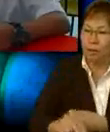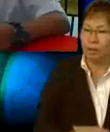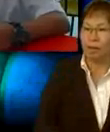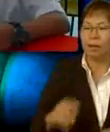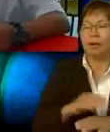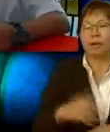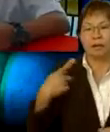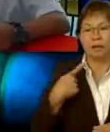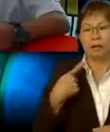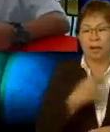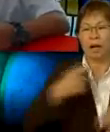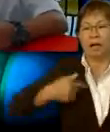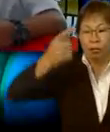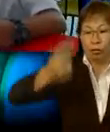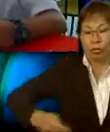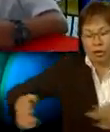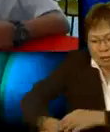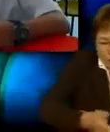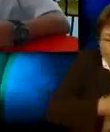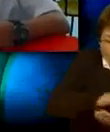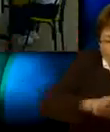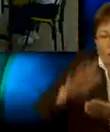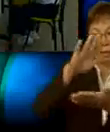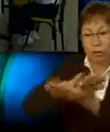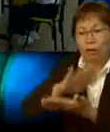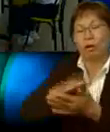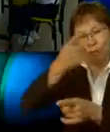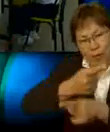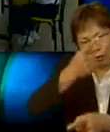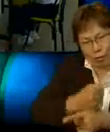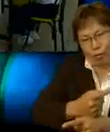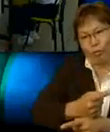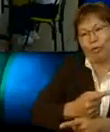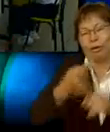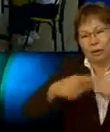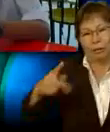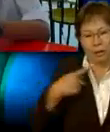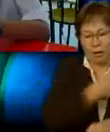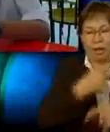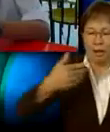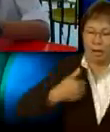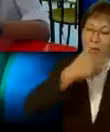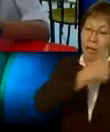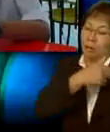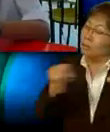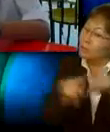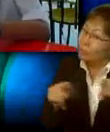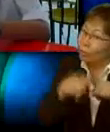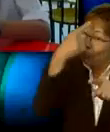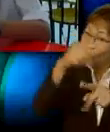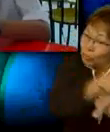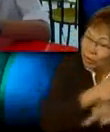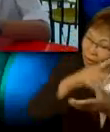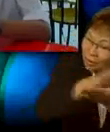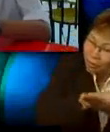Bukankah kita ada tukang sapu yang nak bersihkan sekolah? Betul juga, tapi kita pun ada tanggungjawab yang sama